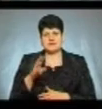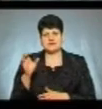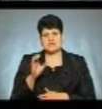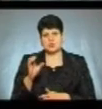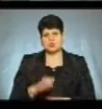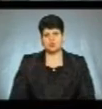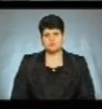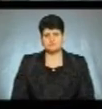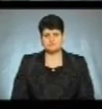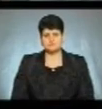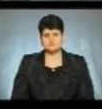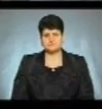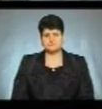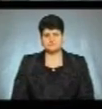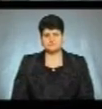секунду.